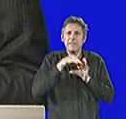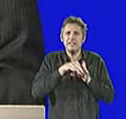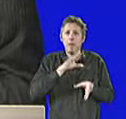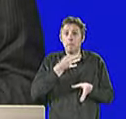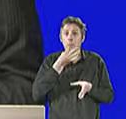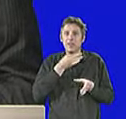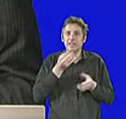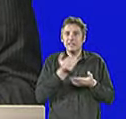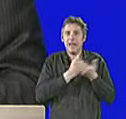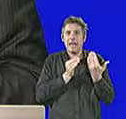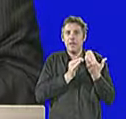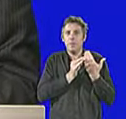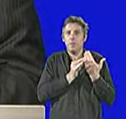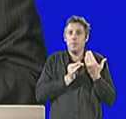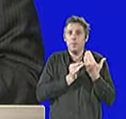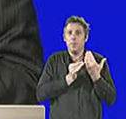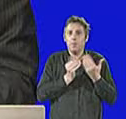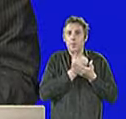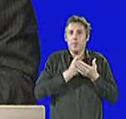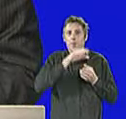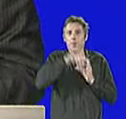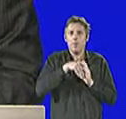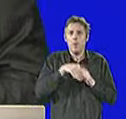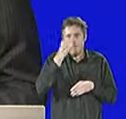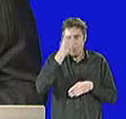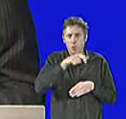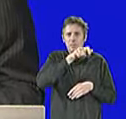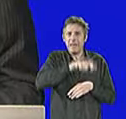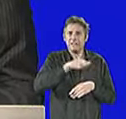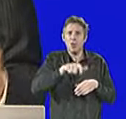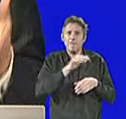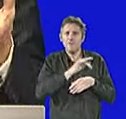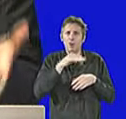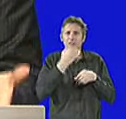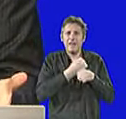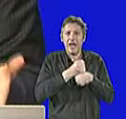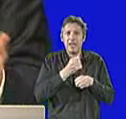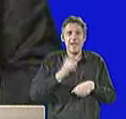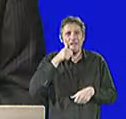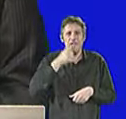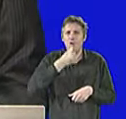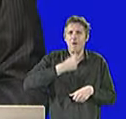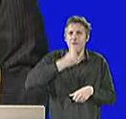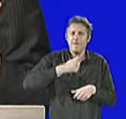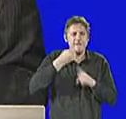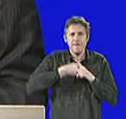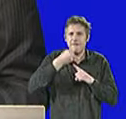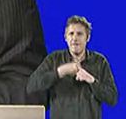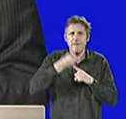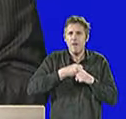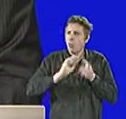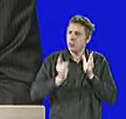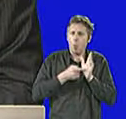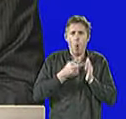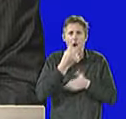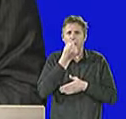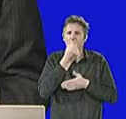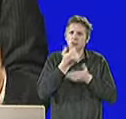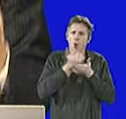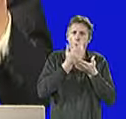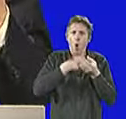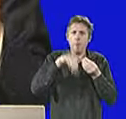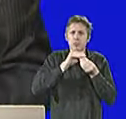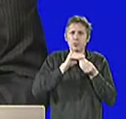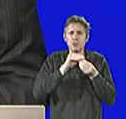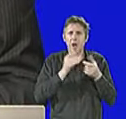France qui travaille et qui a le droit d'être récompensée de ses efforts et d'être associée à la marche et à la réussite de l'entreprise,